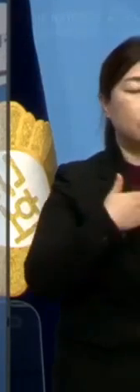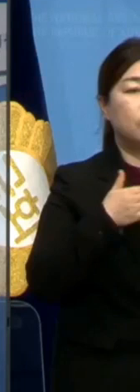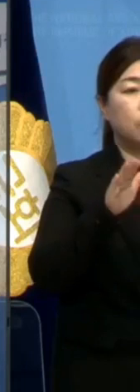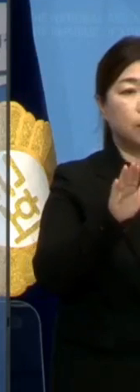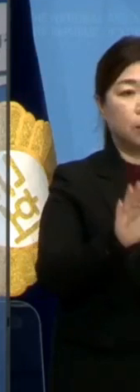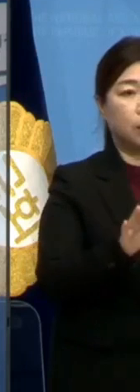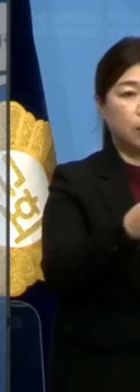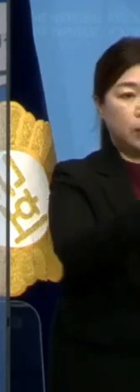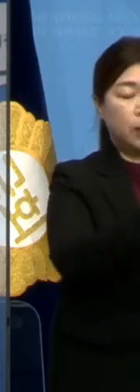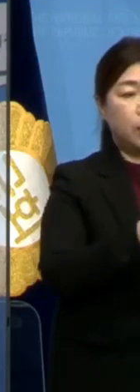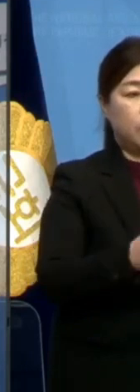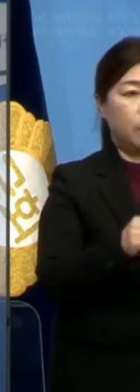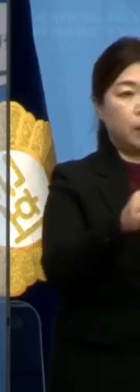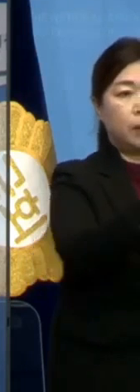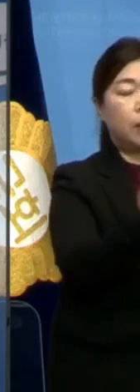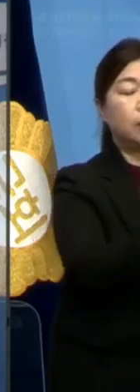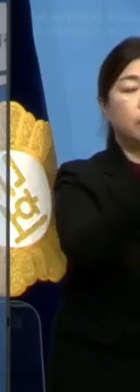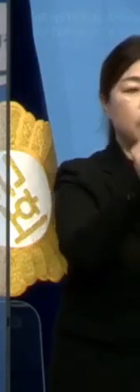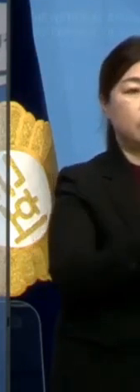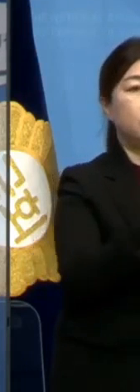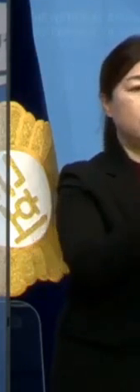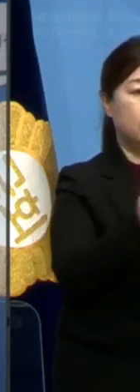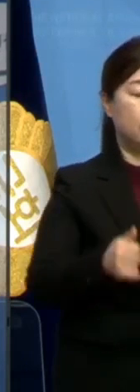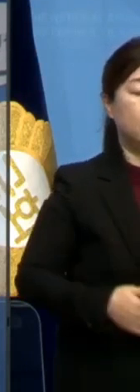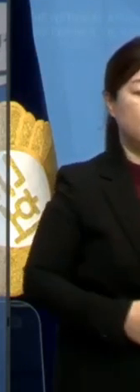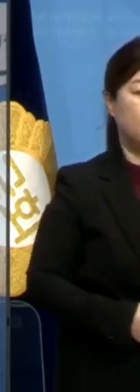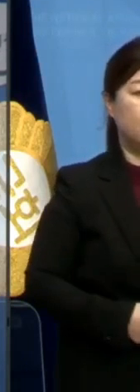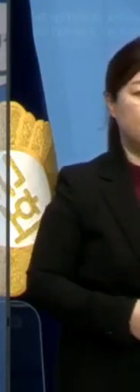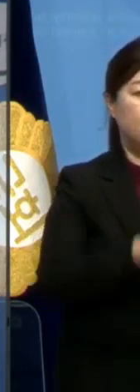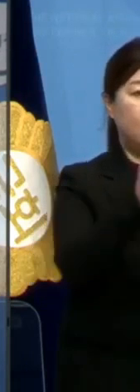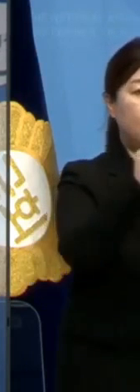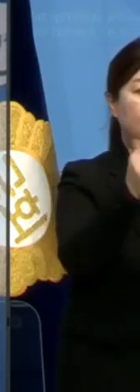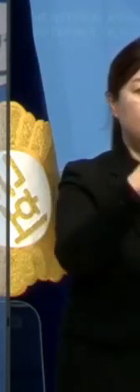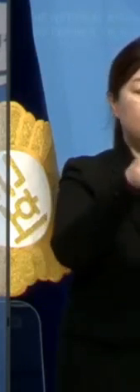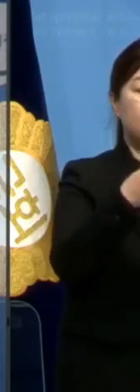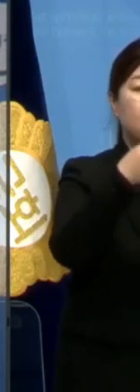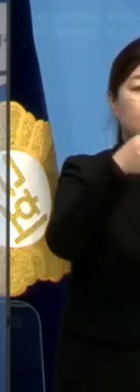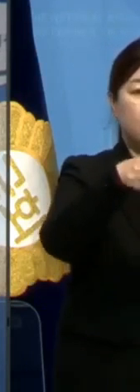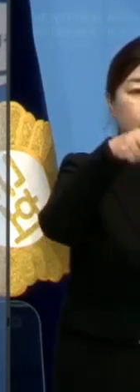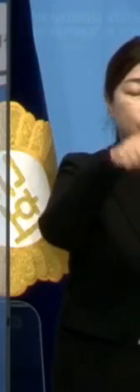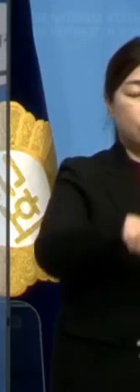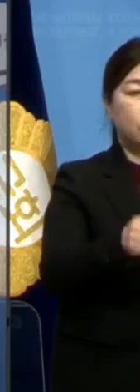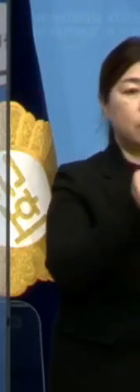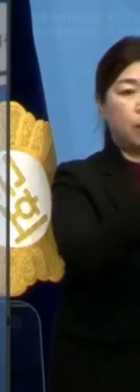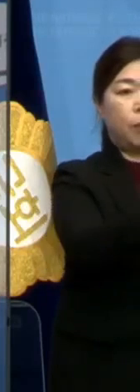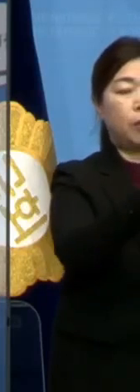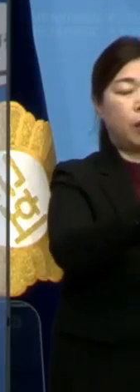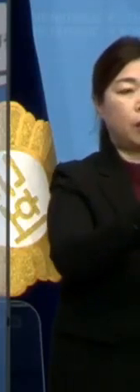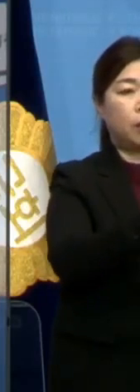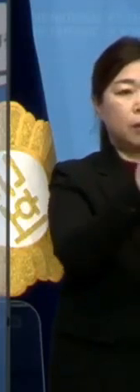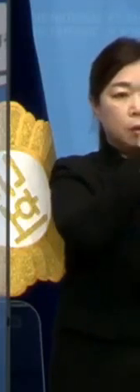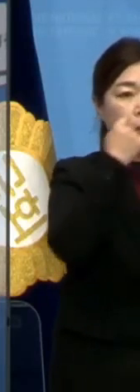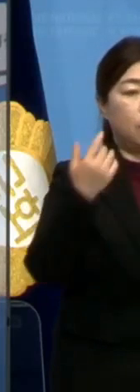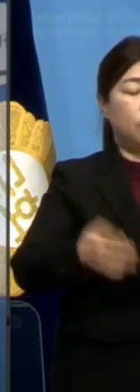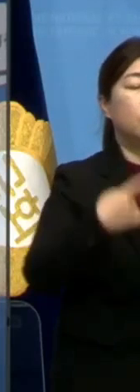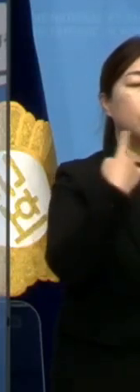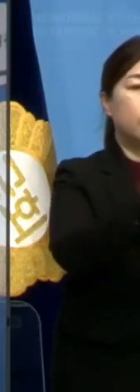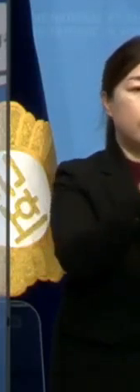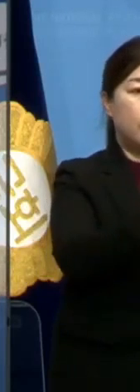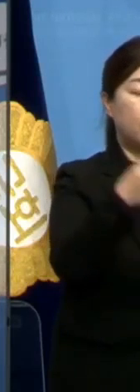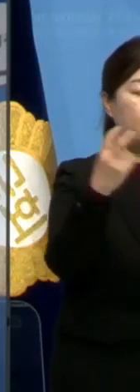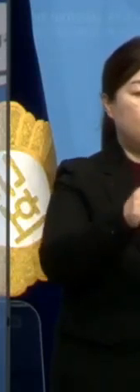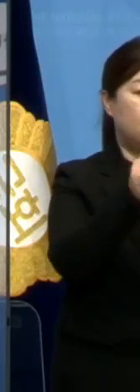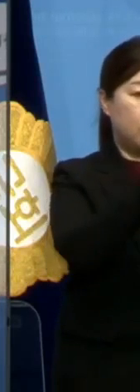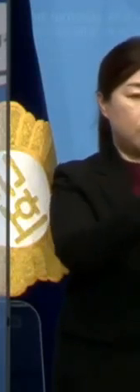오늘 제1야당에 계신 분들에게 안철수 대표에 대한 근거 없는 비방과